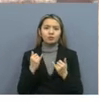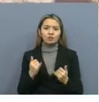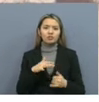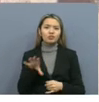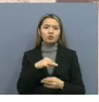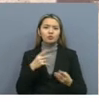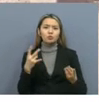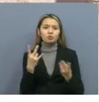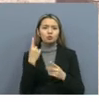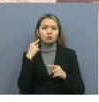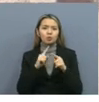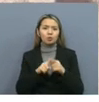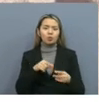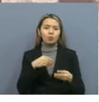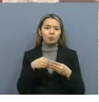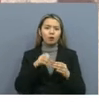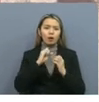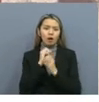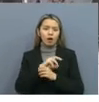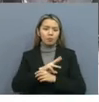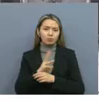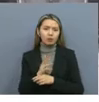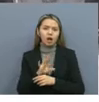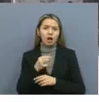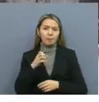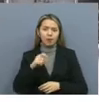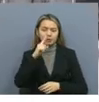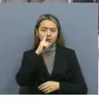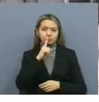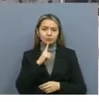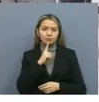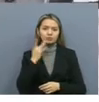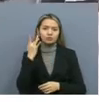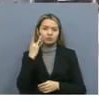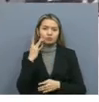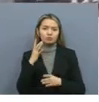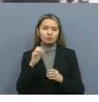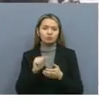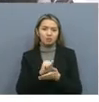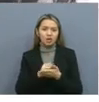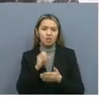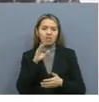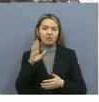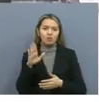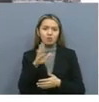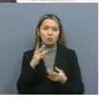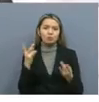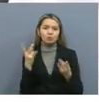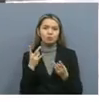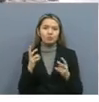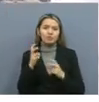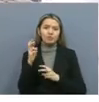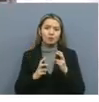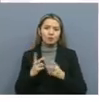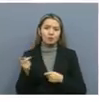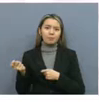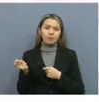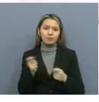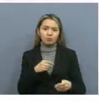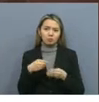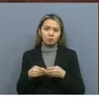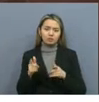барлық технологияларды сақтайды. Фермерлер ақпан айында асыл малды аман-есен төлдетіп, Еуропадан сүт фермасына қажетті заманауи жабдықтарды